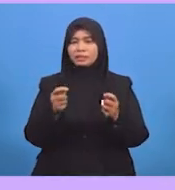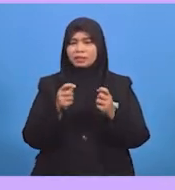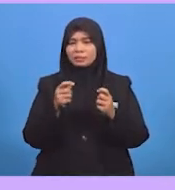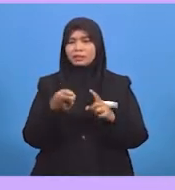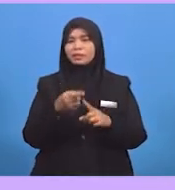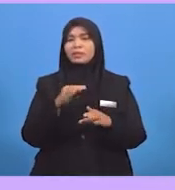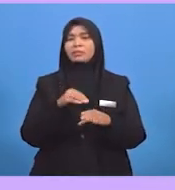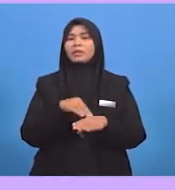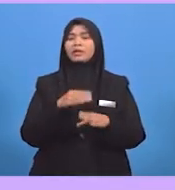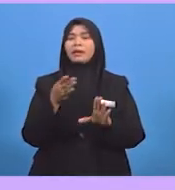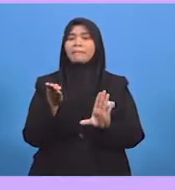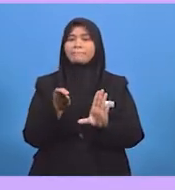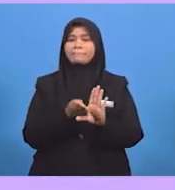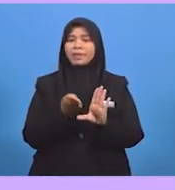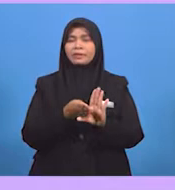pengurus wang?